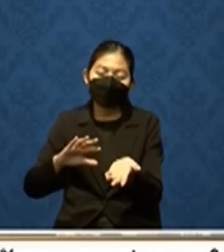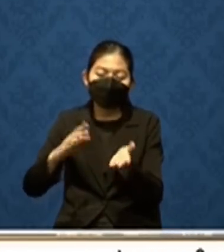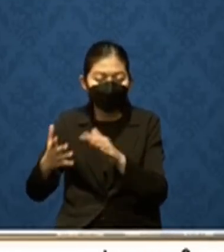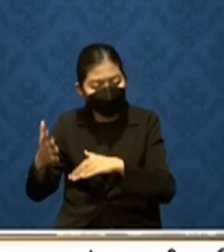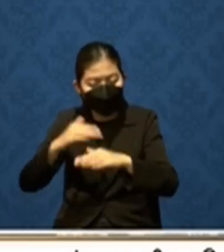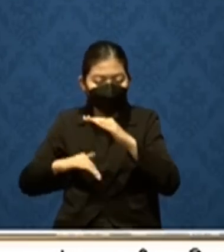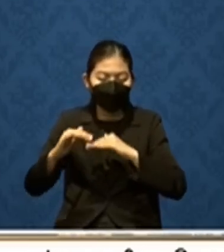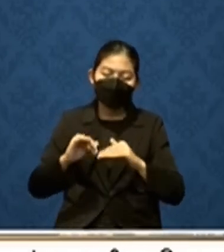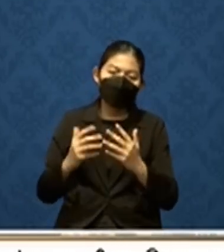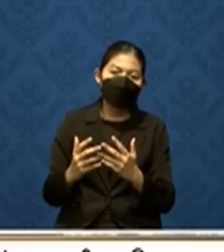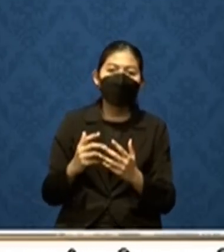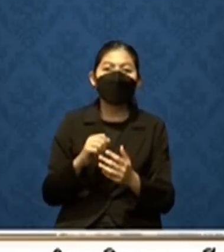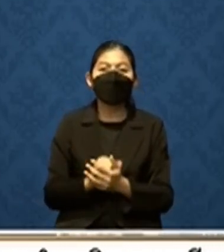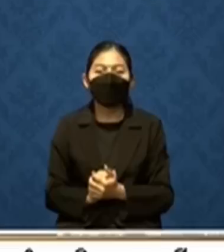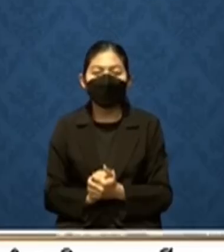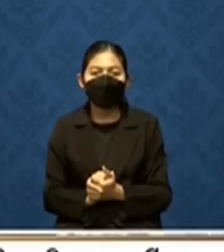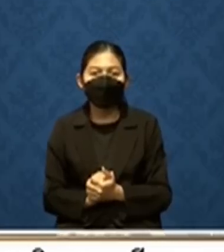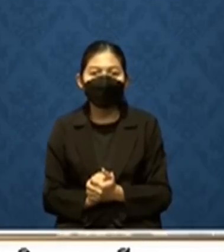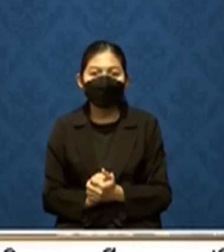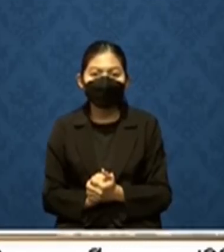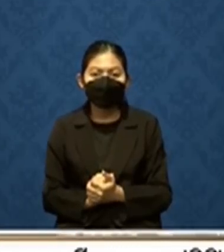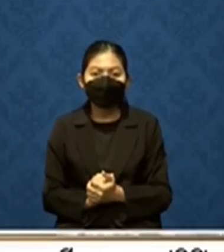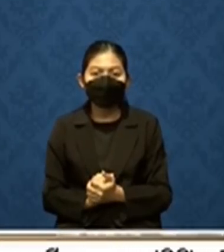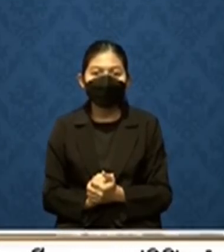และสังคมที่เด้อพังทลายนั้นครับ